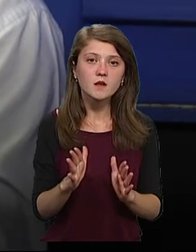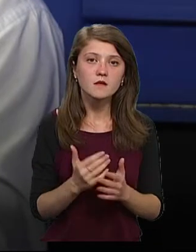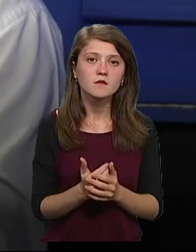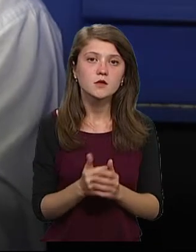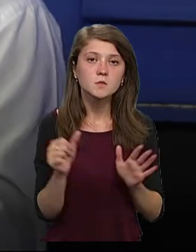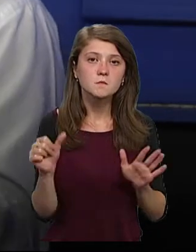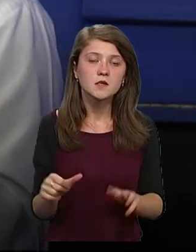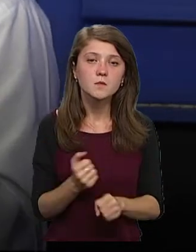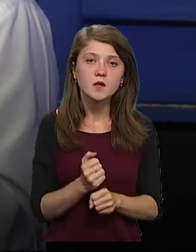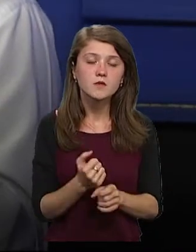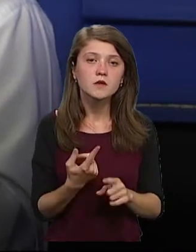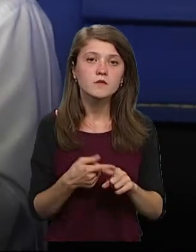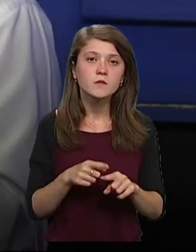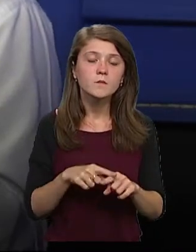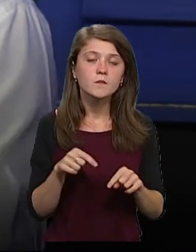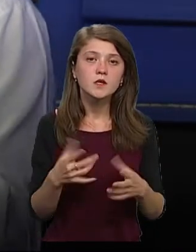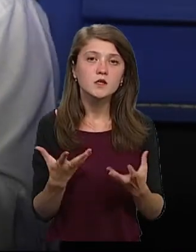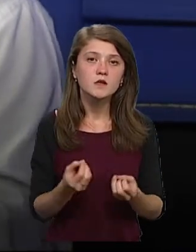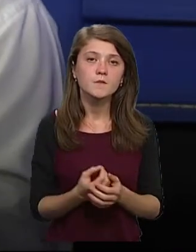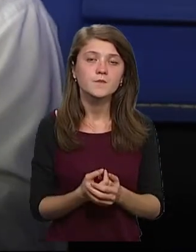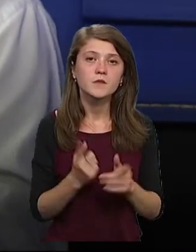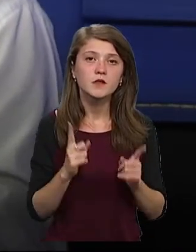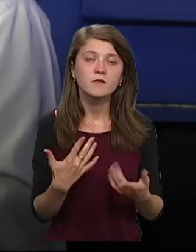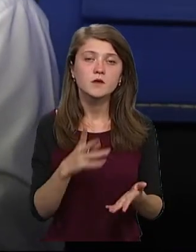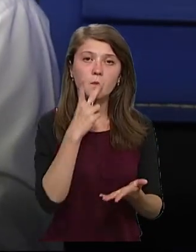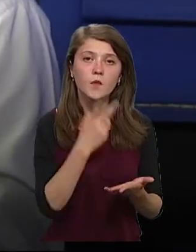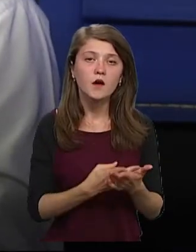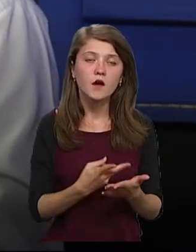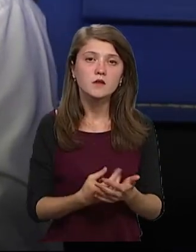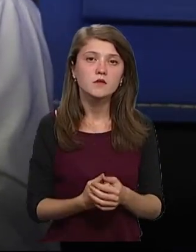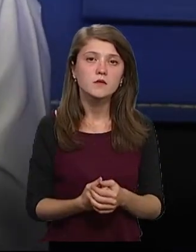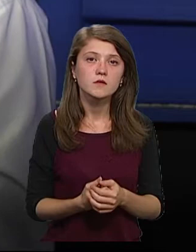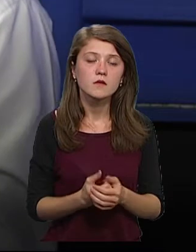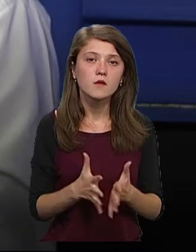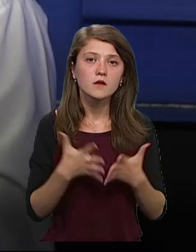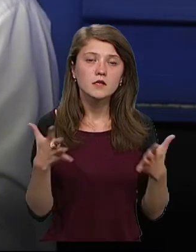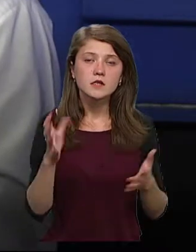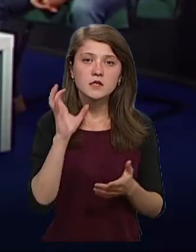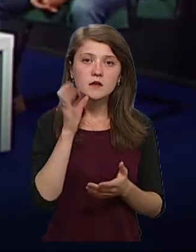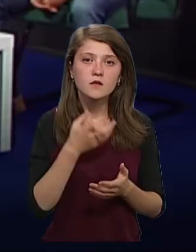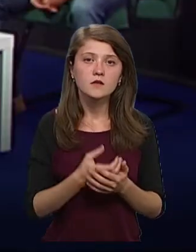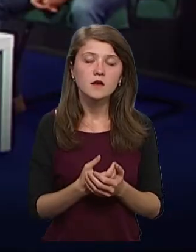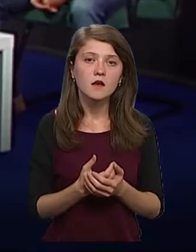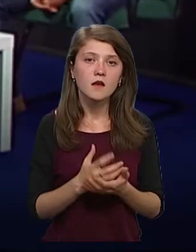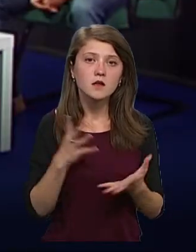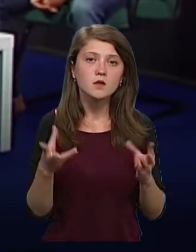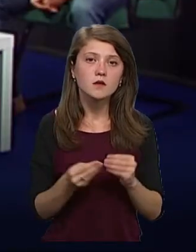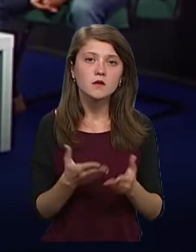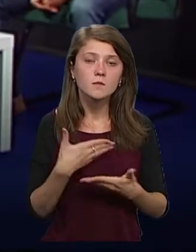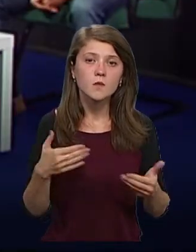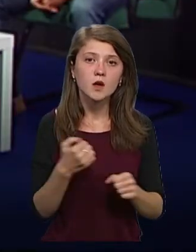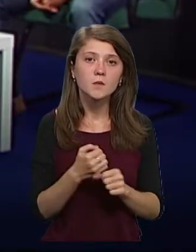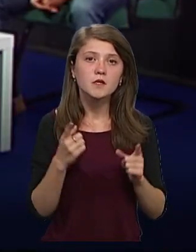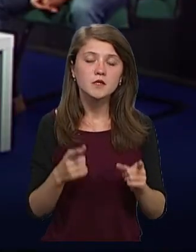півроку працюють. Тут ще, і дійсно вже показують сьогодні колосальні, серйозні результати. Ми робимо